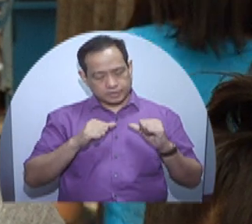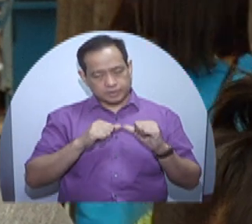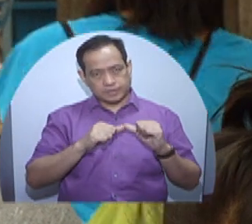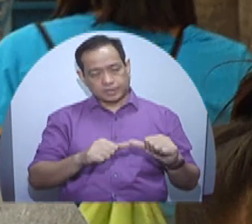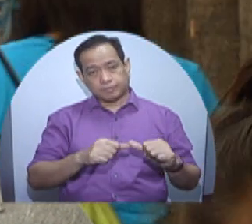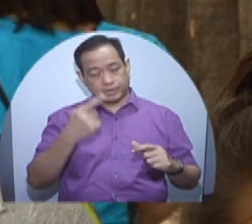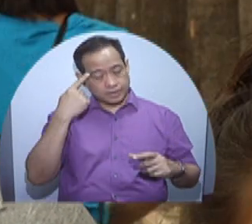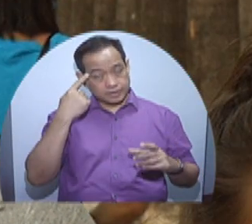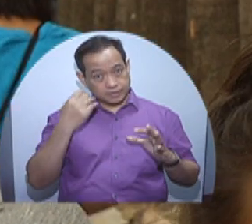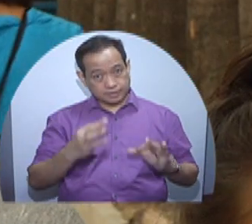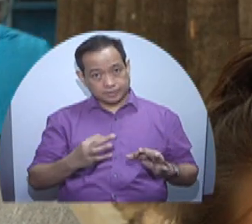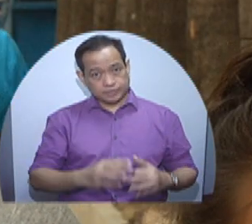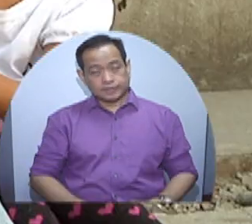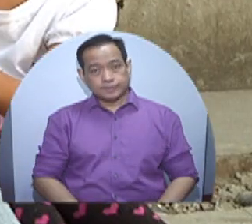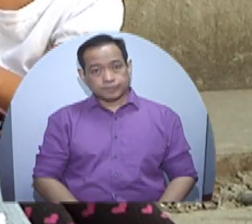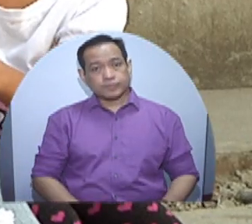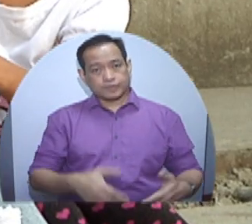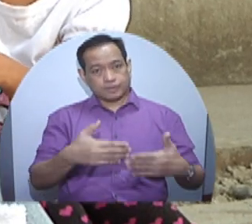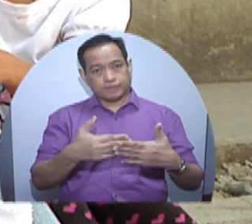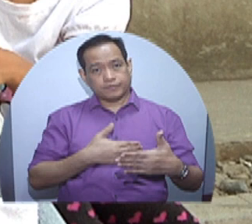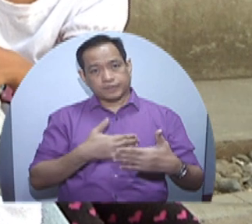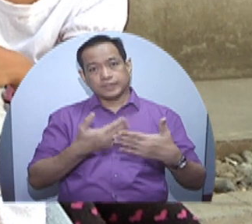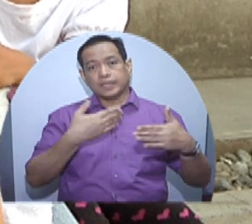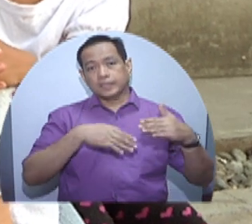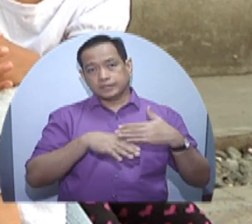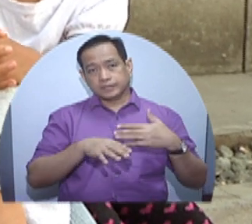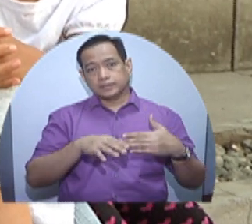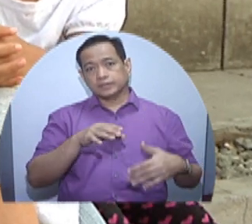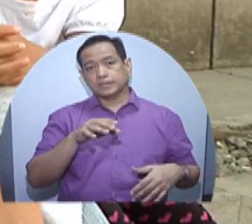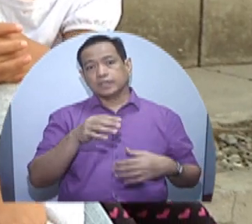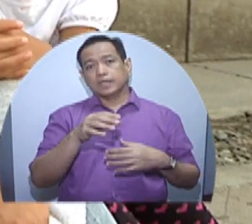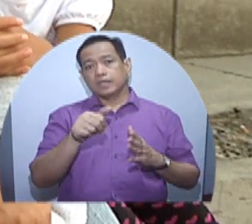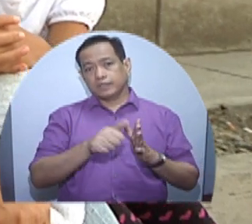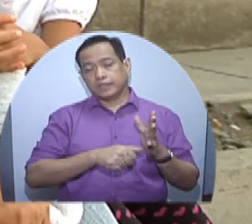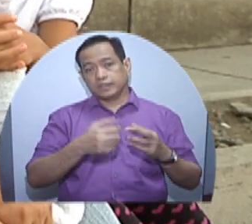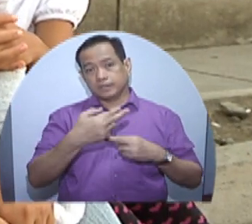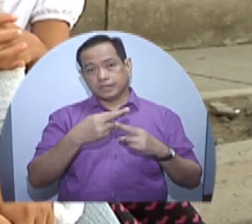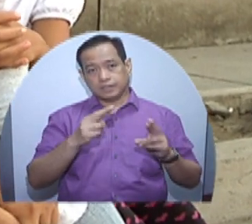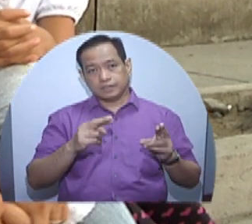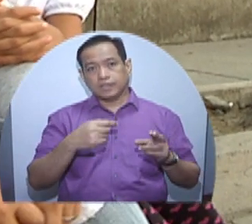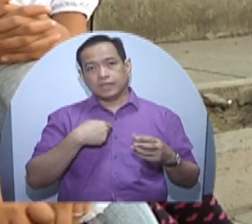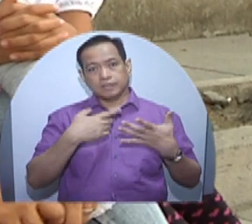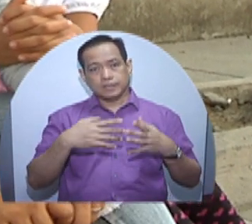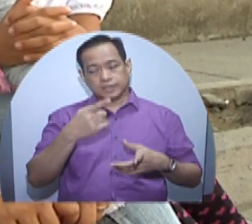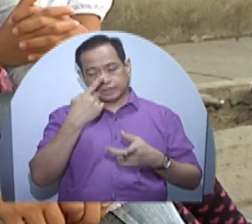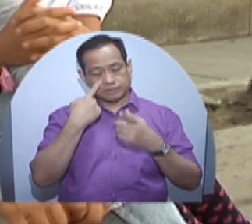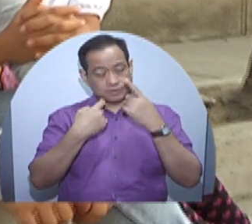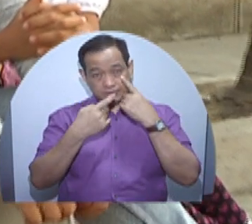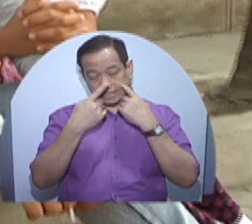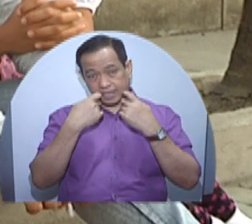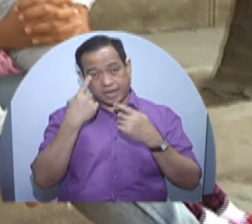rin po yung desisyon. Bago pa siya ipasok sa OR, iyak magang magana yung mata ko